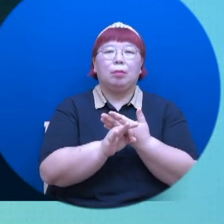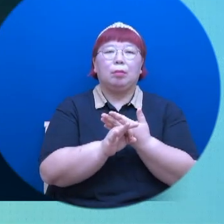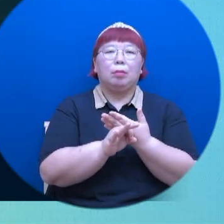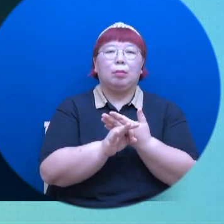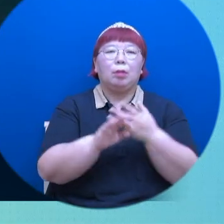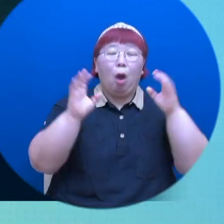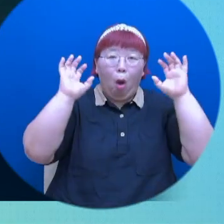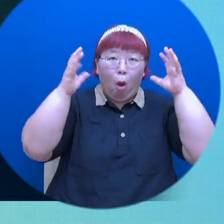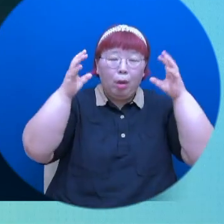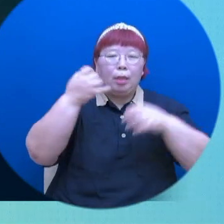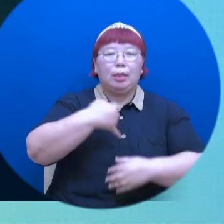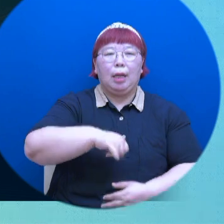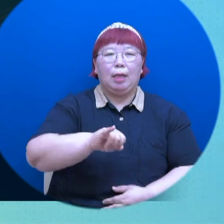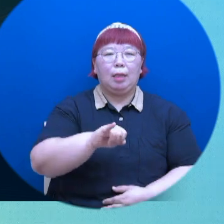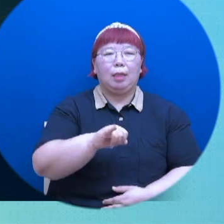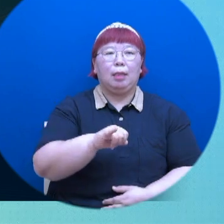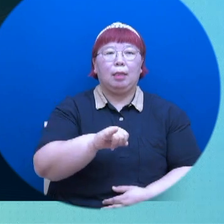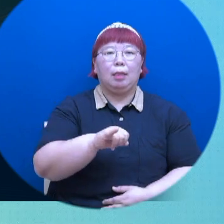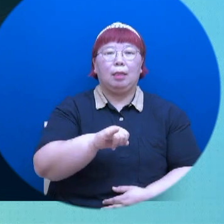어린 딸이